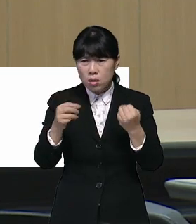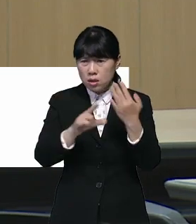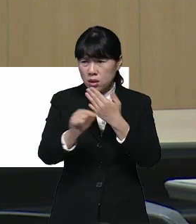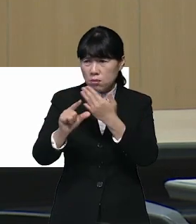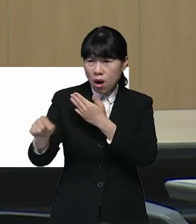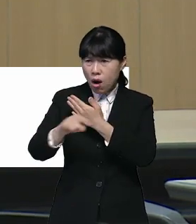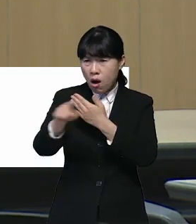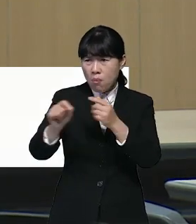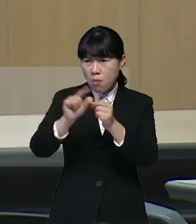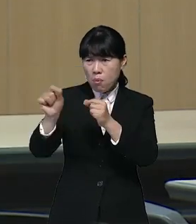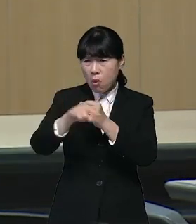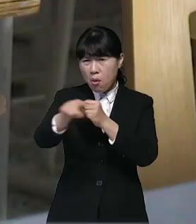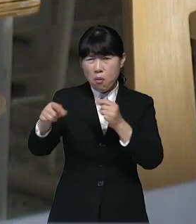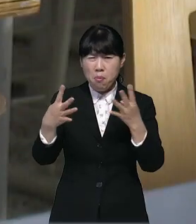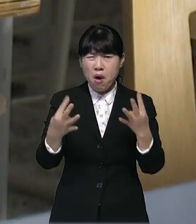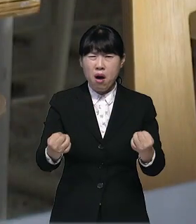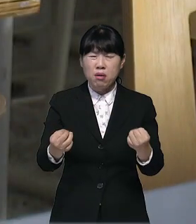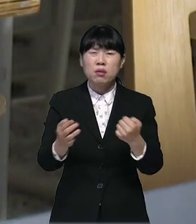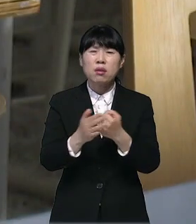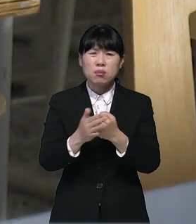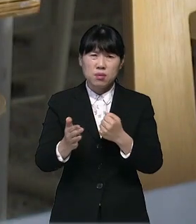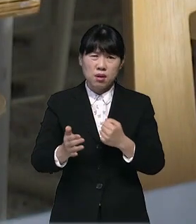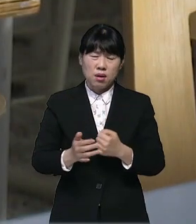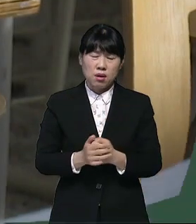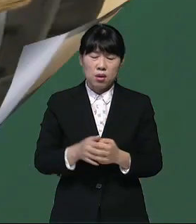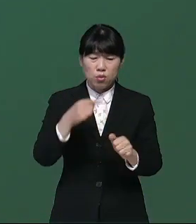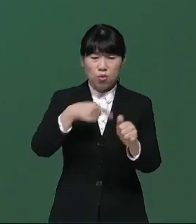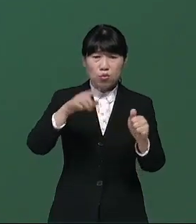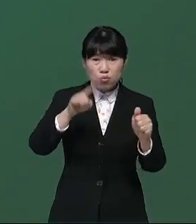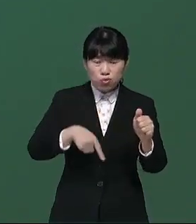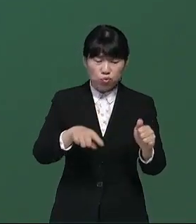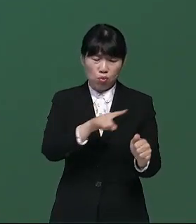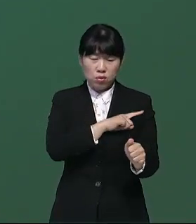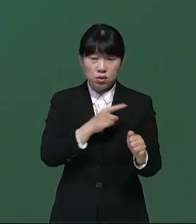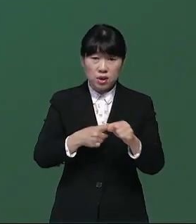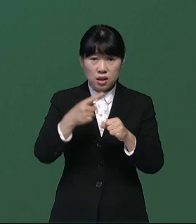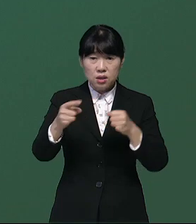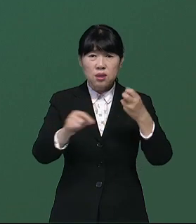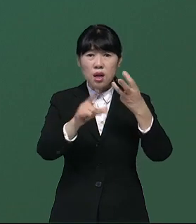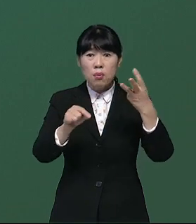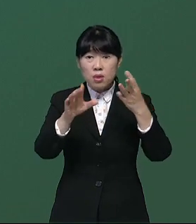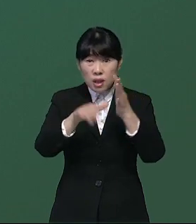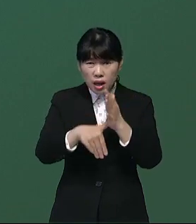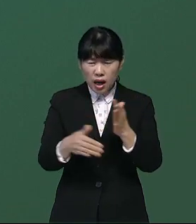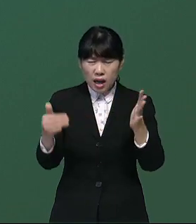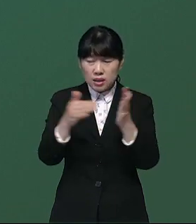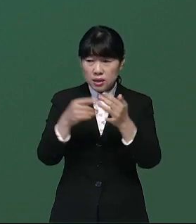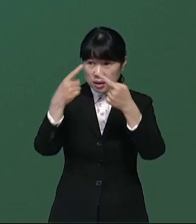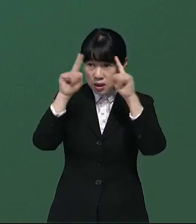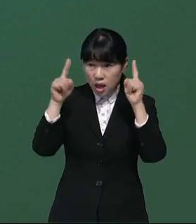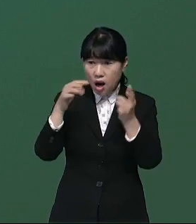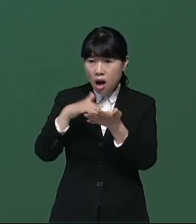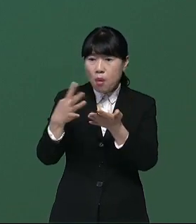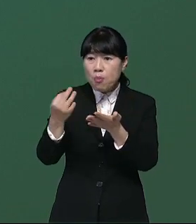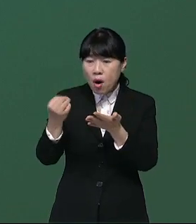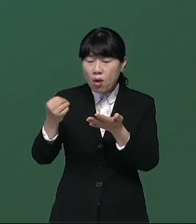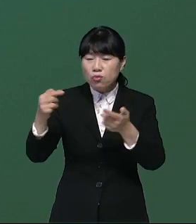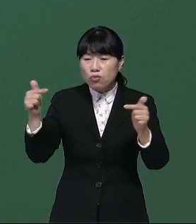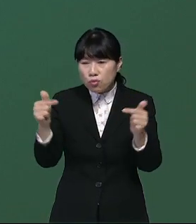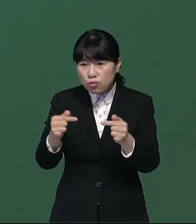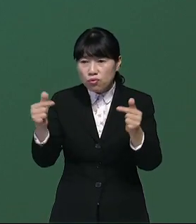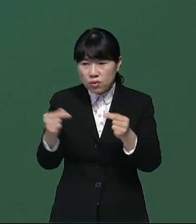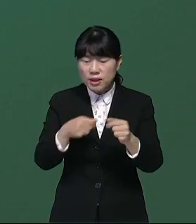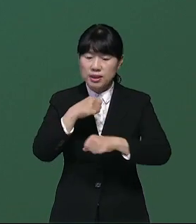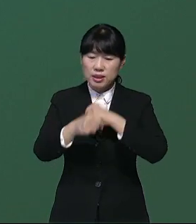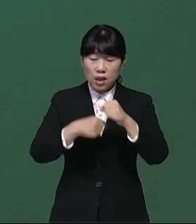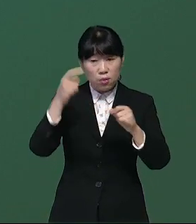중심으로 본격화됐기 때문입니다. 교육부는 우선 내년 3월까지 각 대학으로부터 정원 감축 등을 포함한